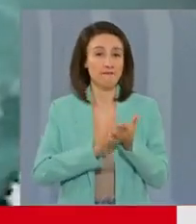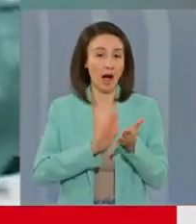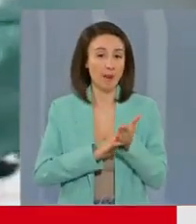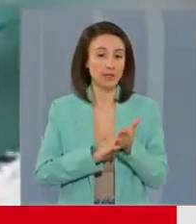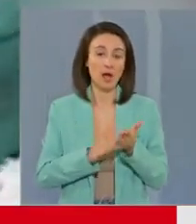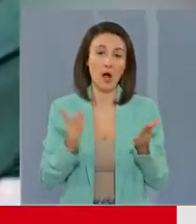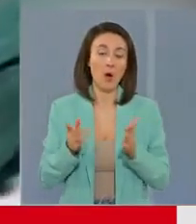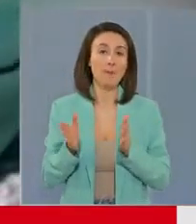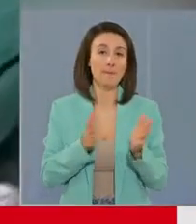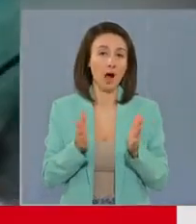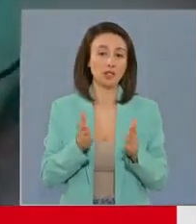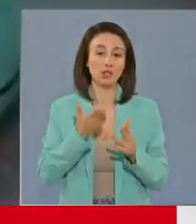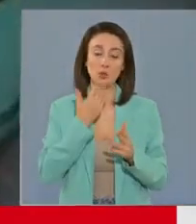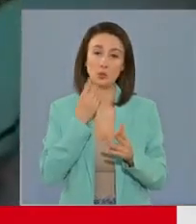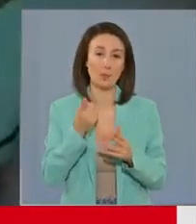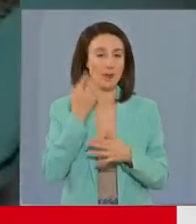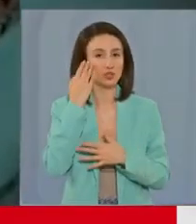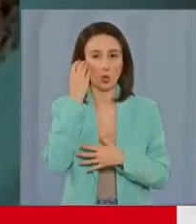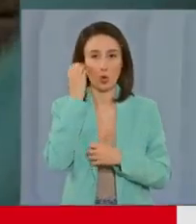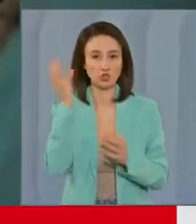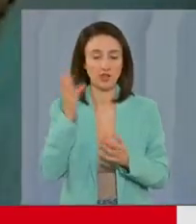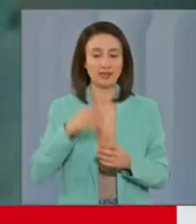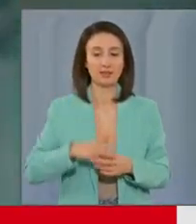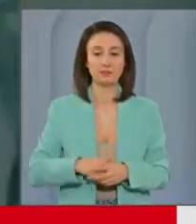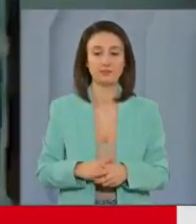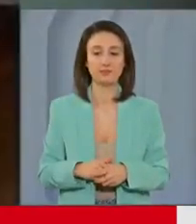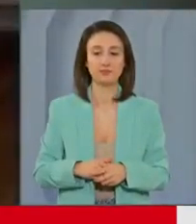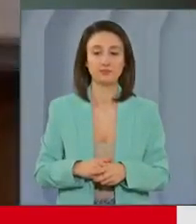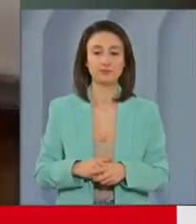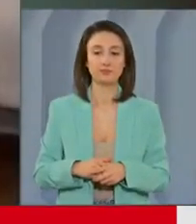care într o mare măsură nici măcar nu mai ești conștient în momentul respectiv